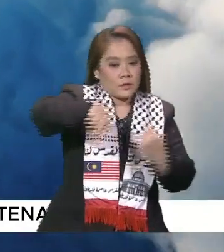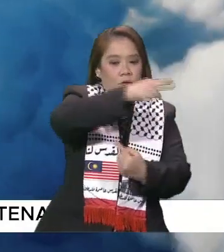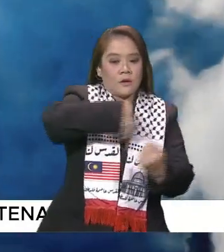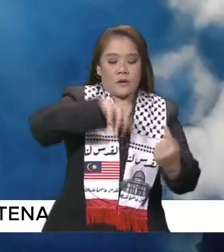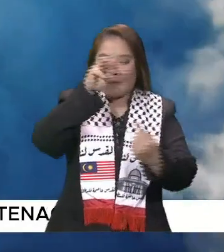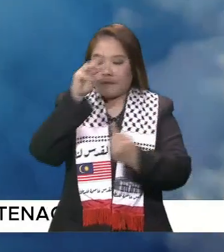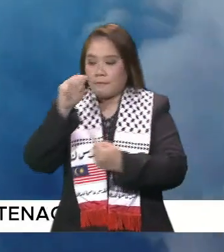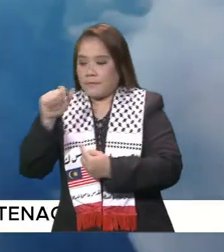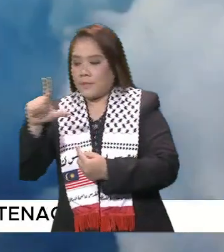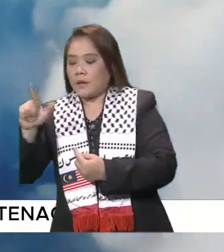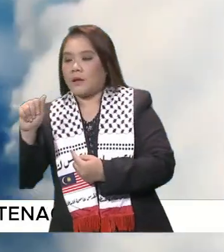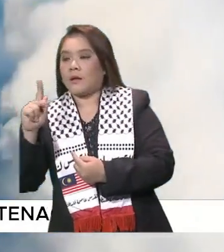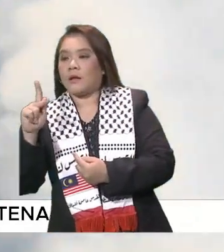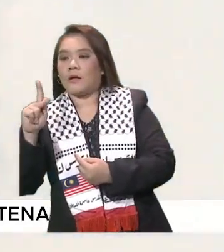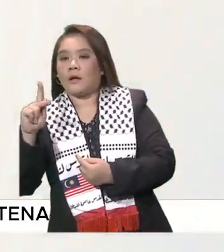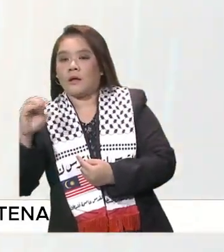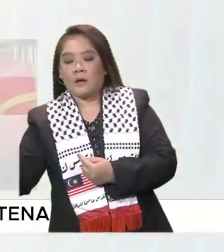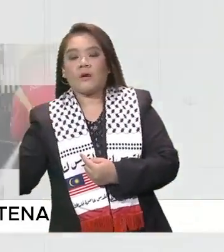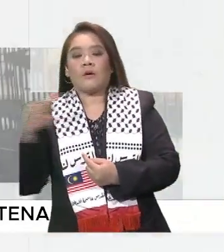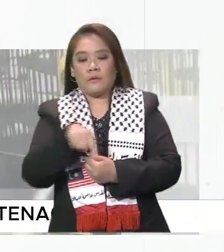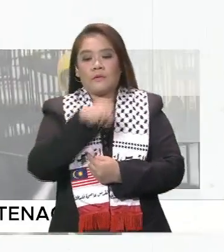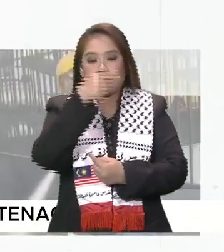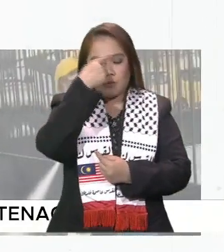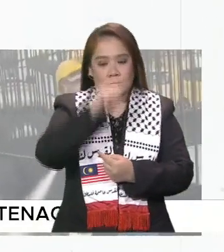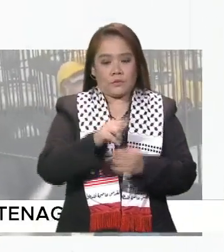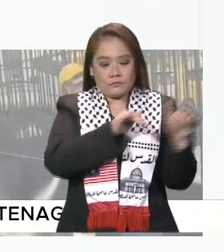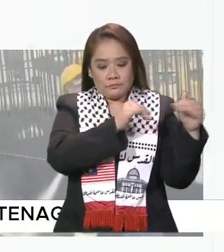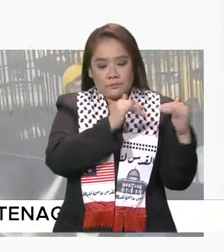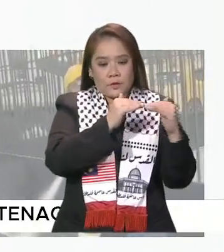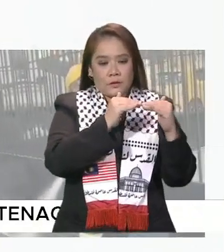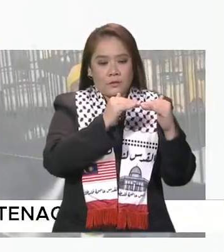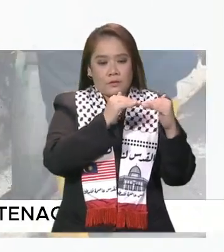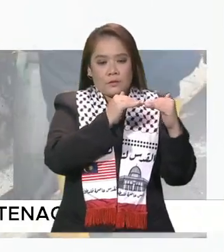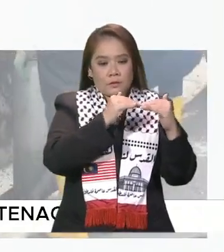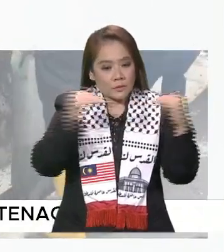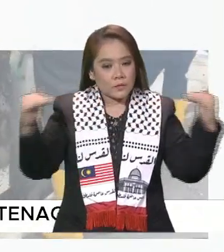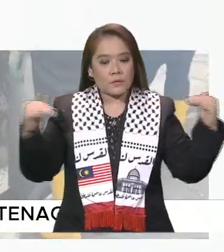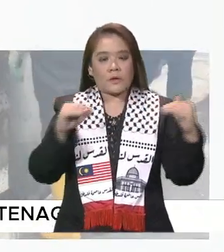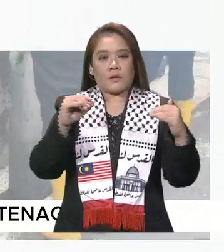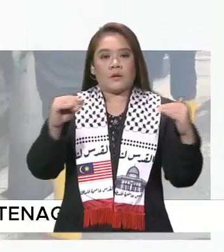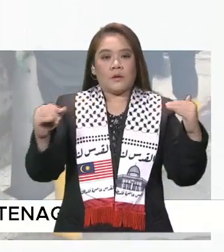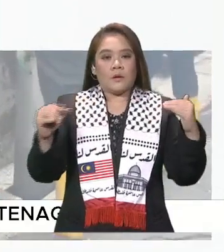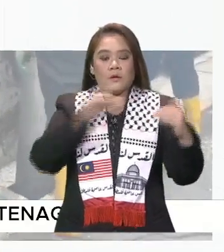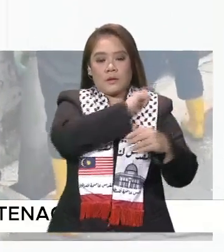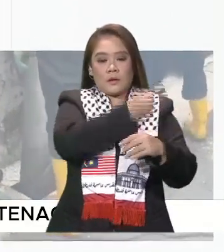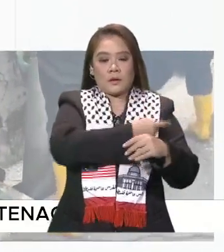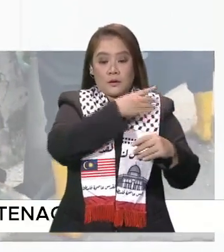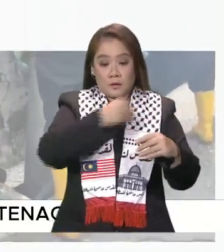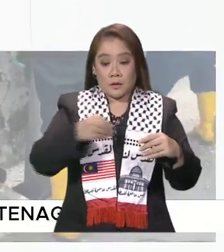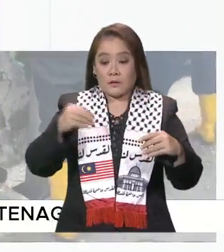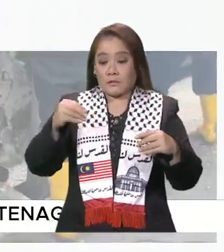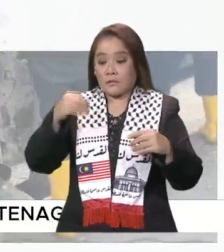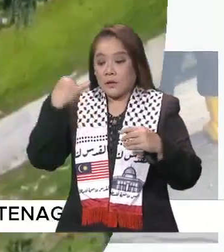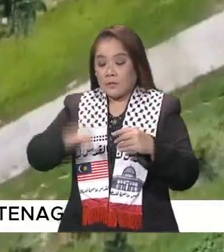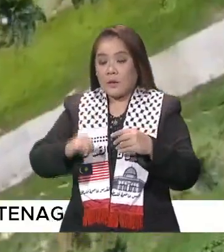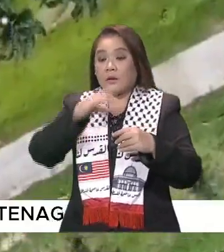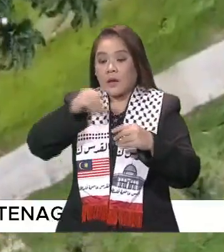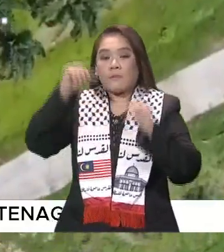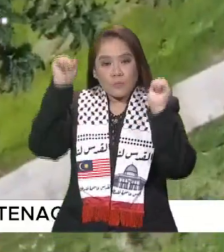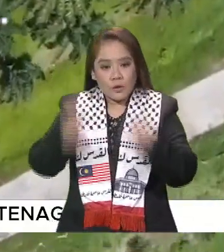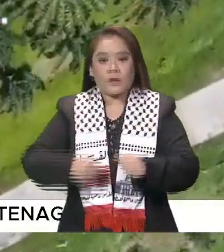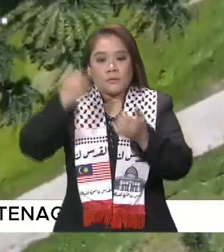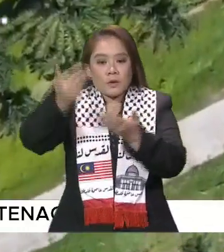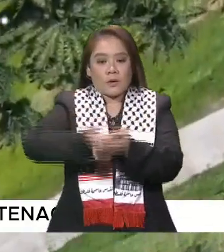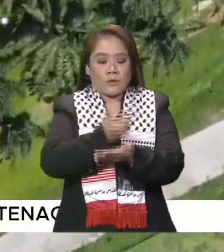Malakoff juga bertanggungjawab dalam penyelarasan sumber tenaga boleh diperbaharui dan tenaga yang tidak boleh diperbaharui